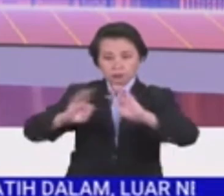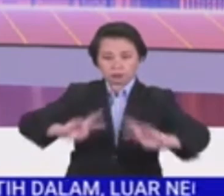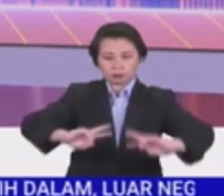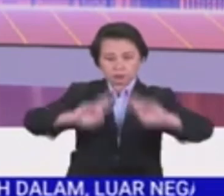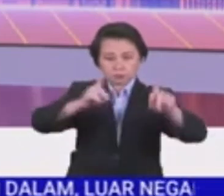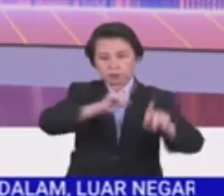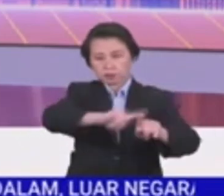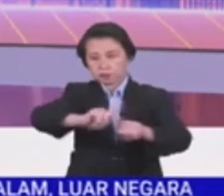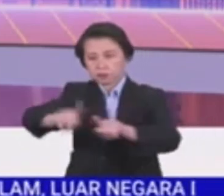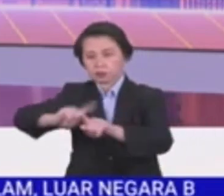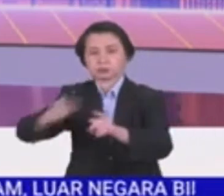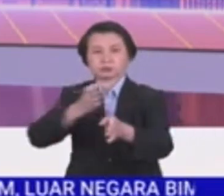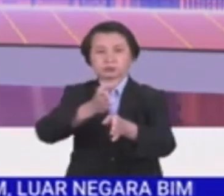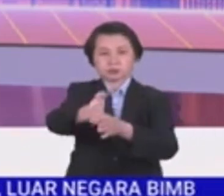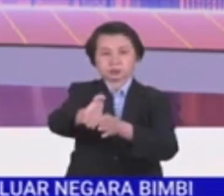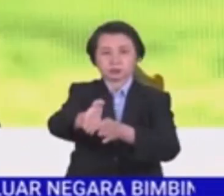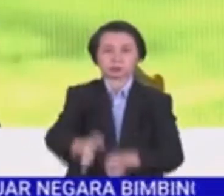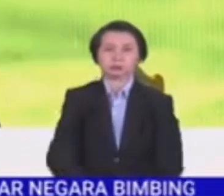peningkatan pelbagai sektor.